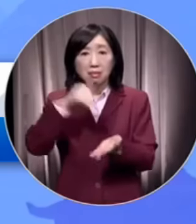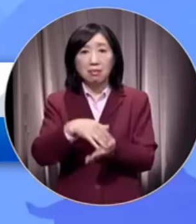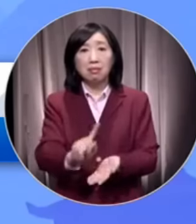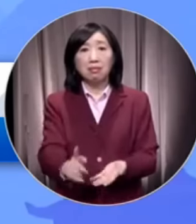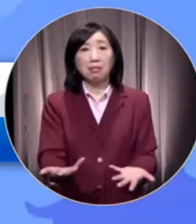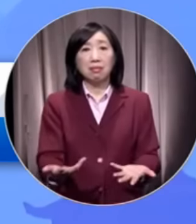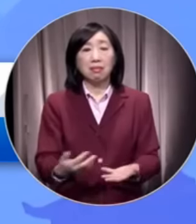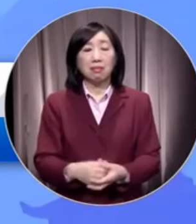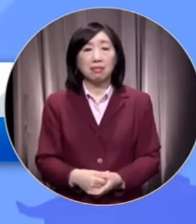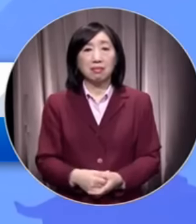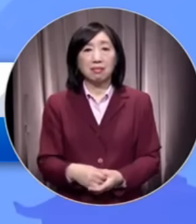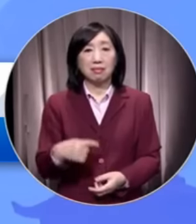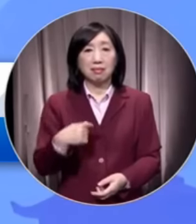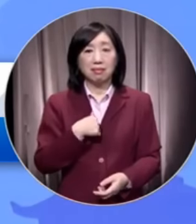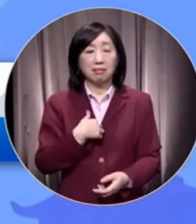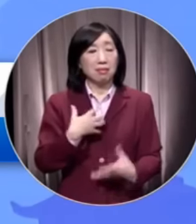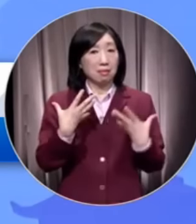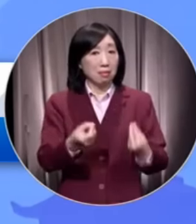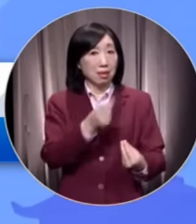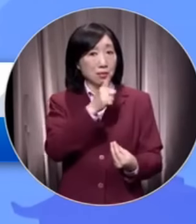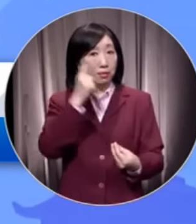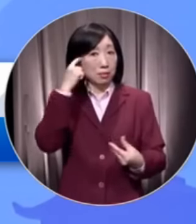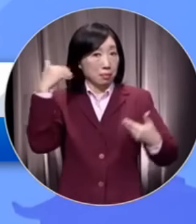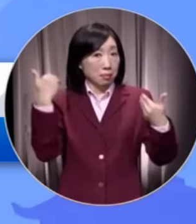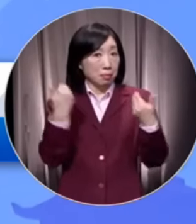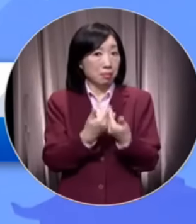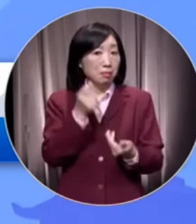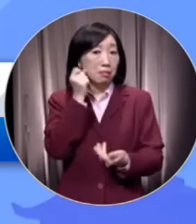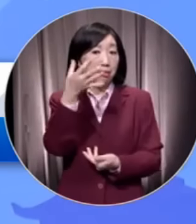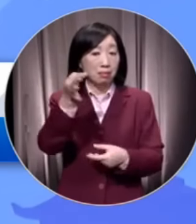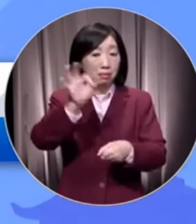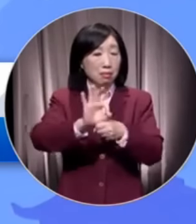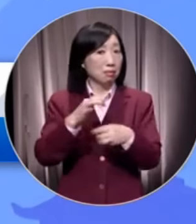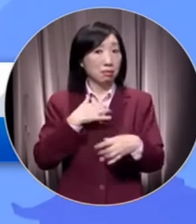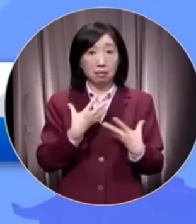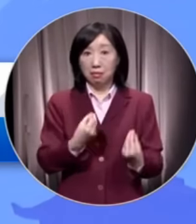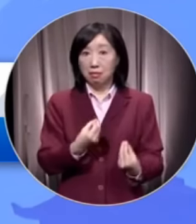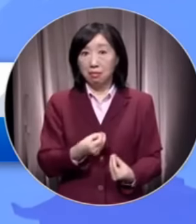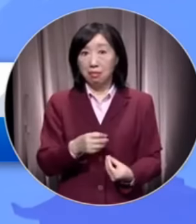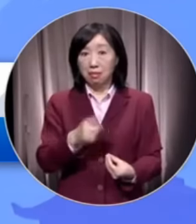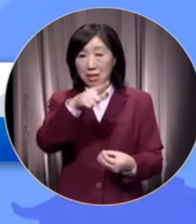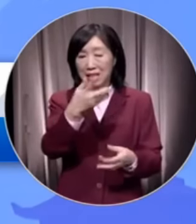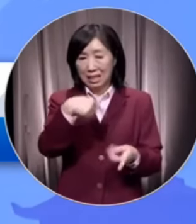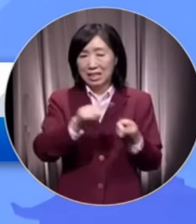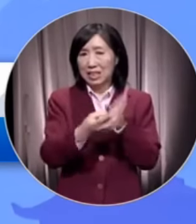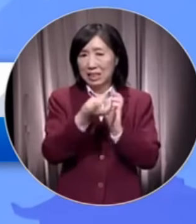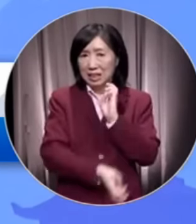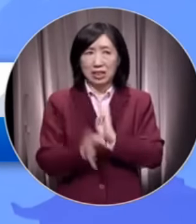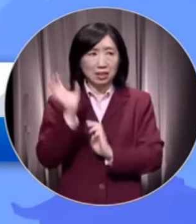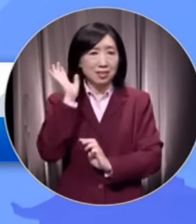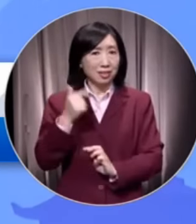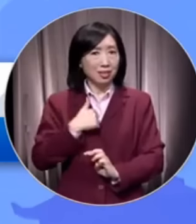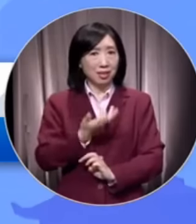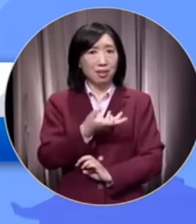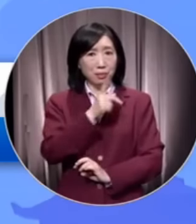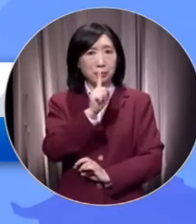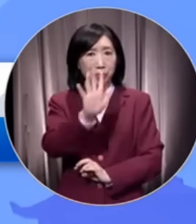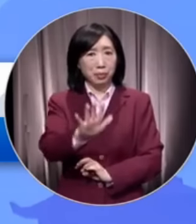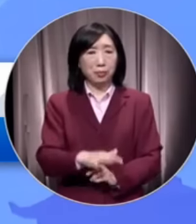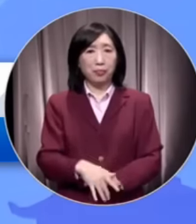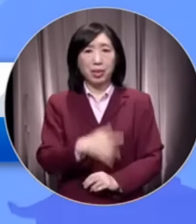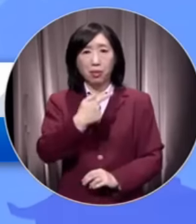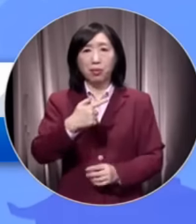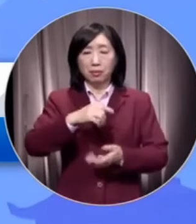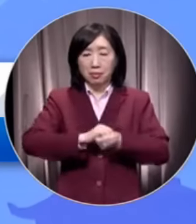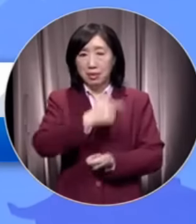讲，我们没有反对调高基本工资。事实上你如果仔细听，我刚才又讲了一遍，我们要订定